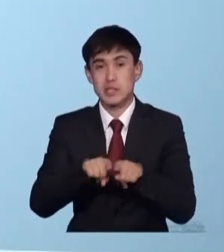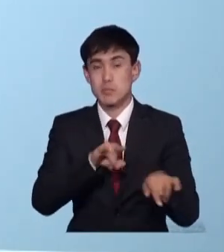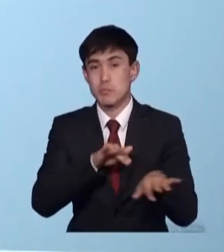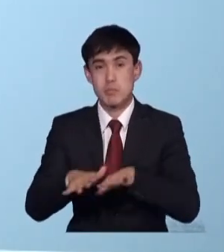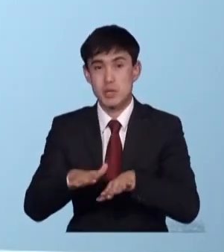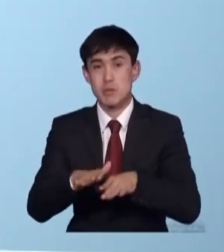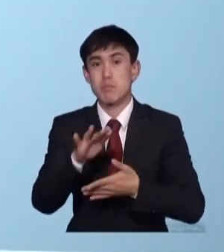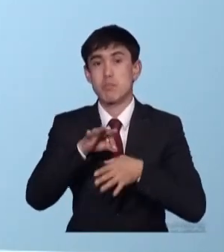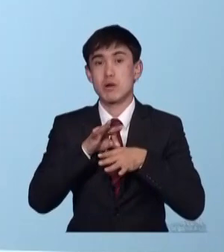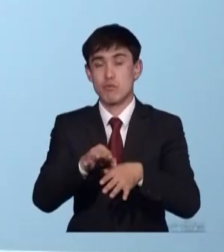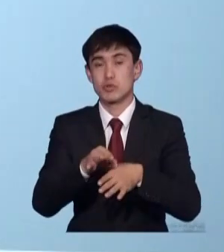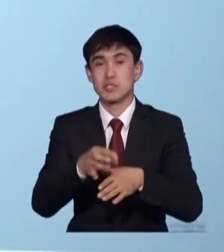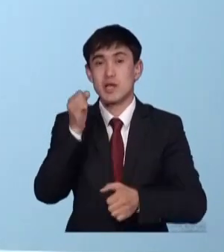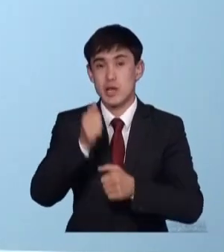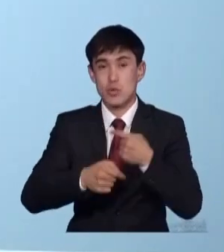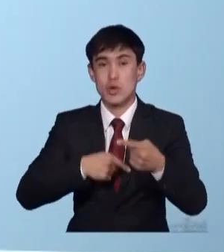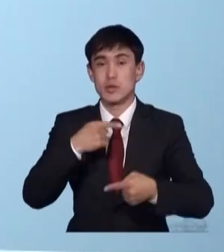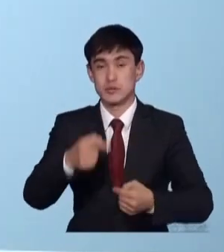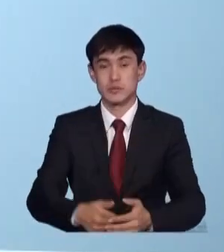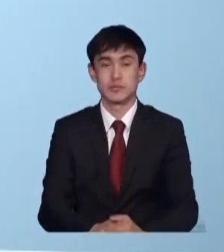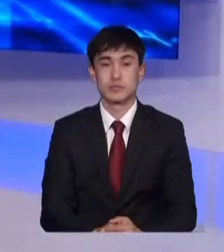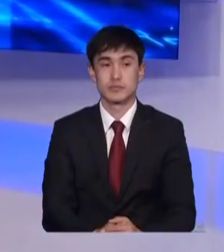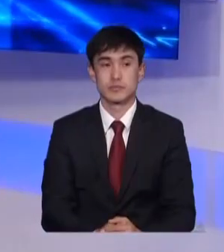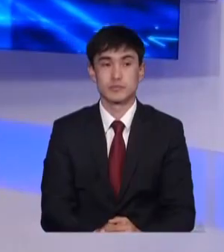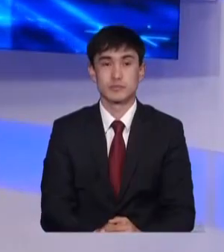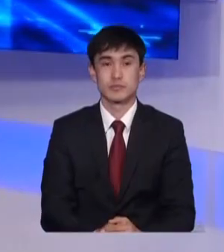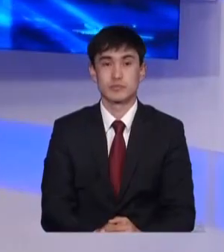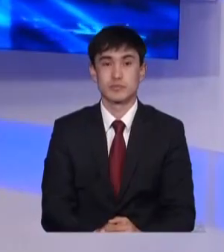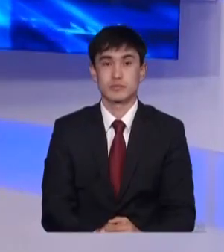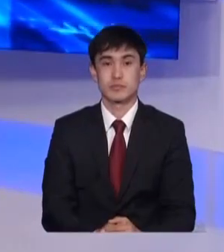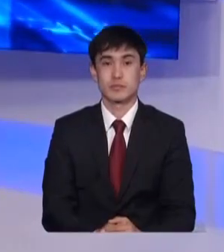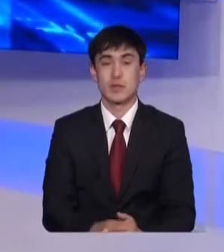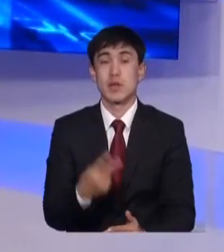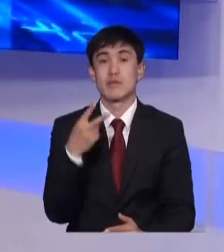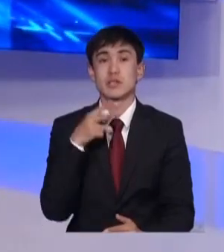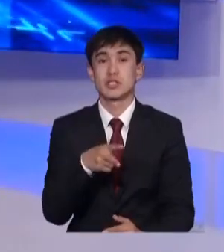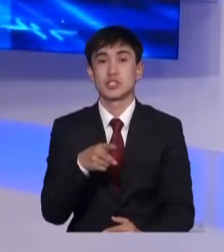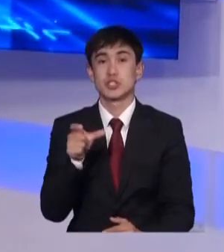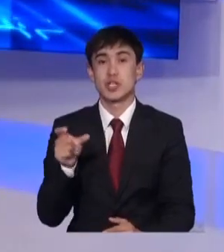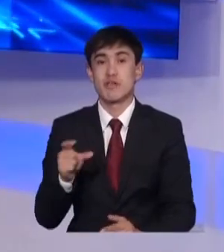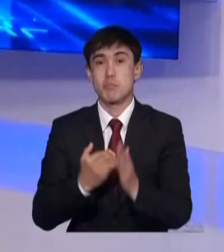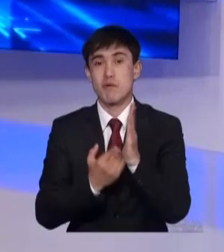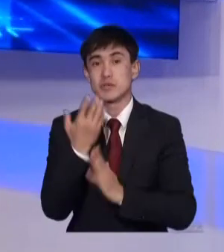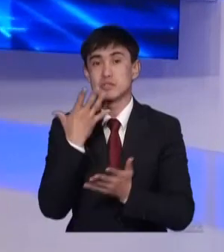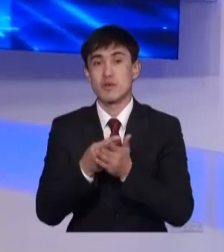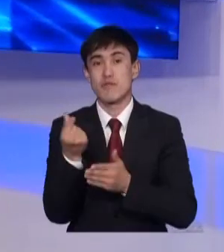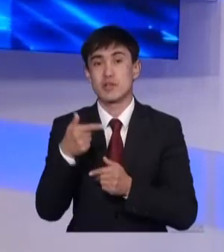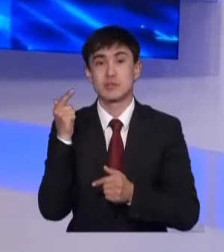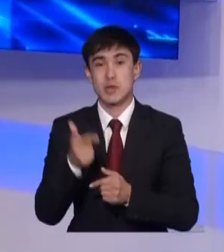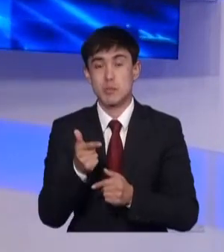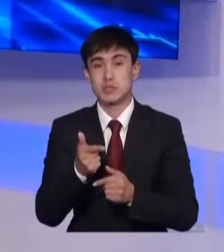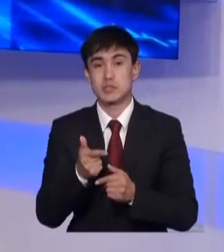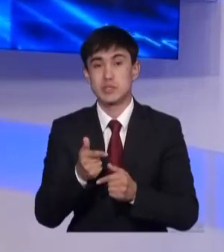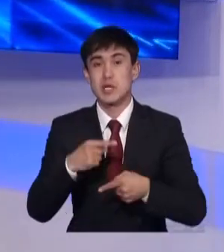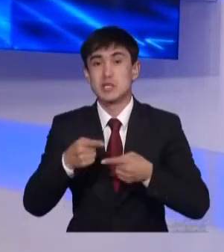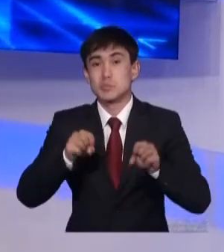мероприятия проводятся на регулярной основе около 2000 человек повысили свою финансовую грамотность